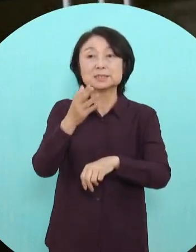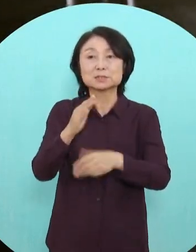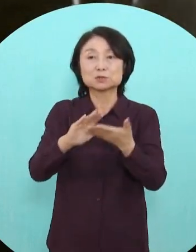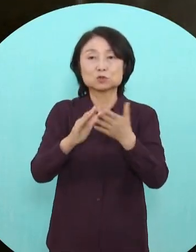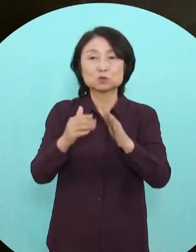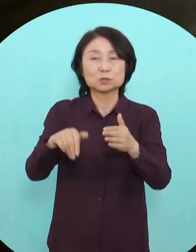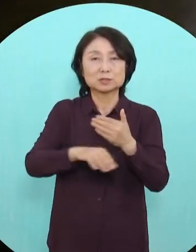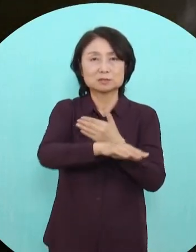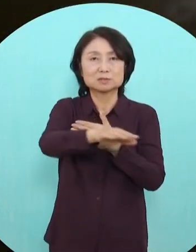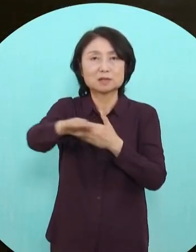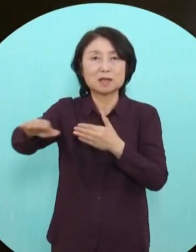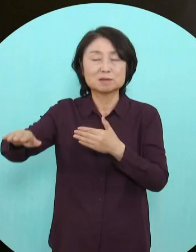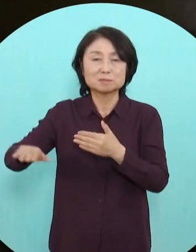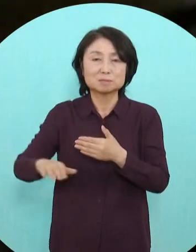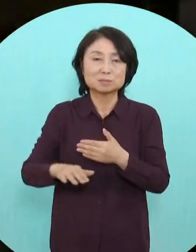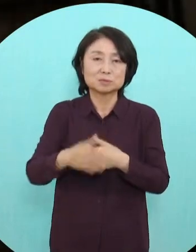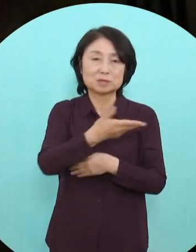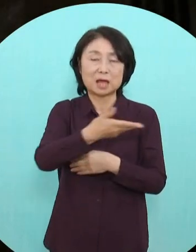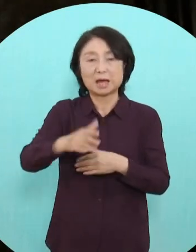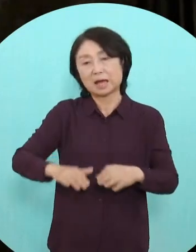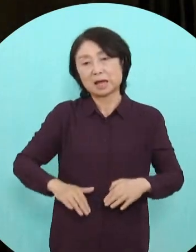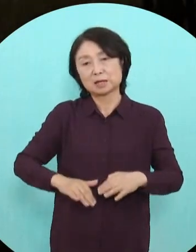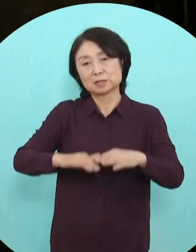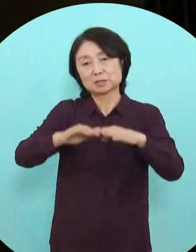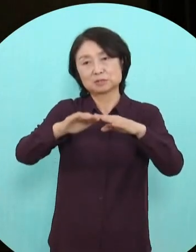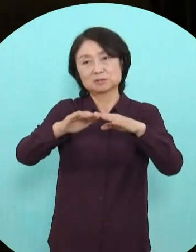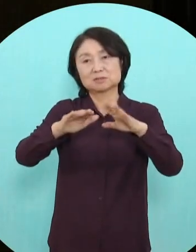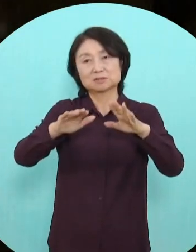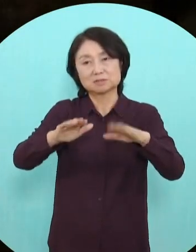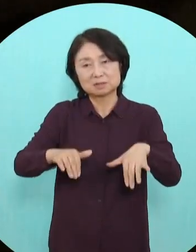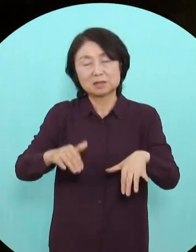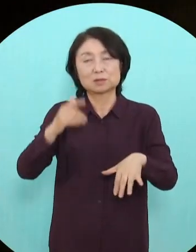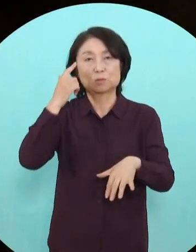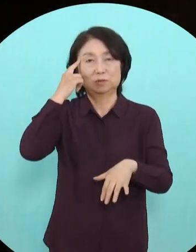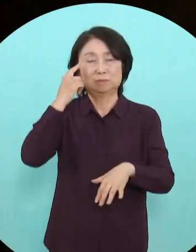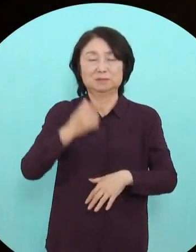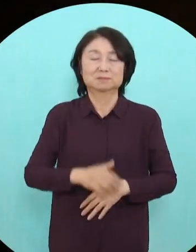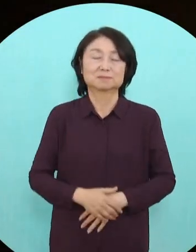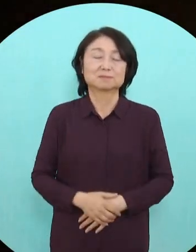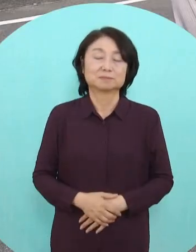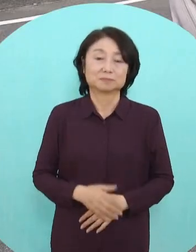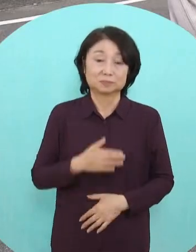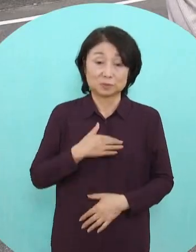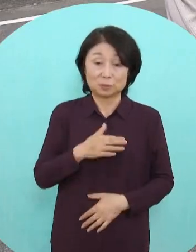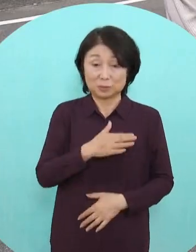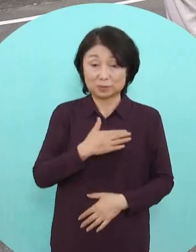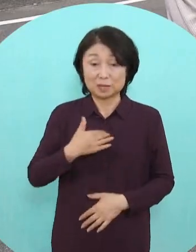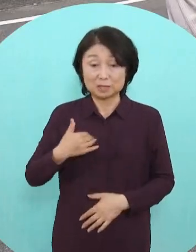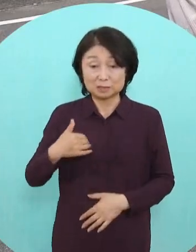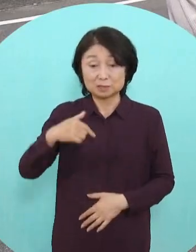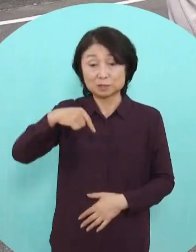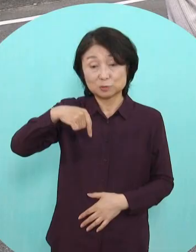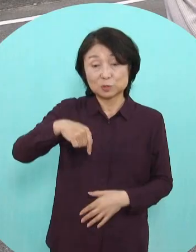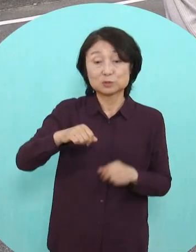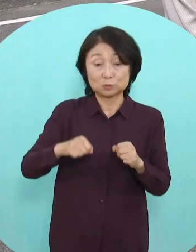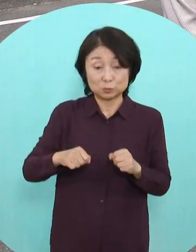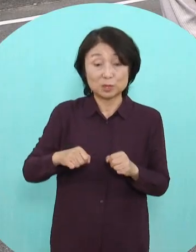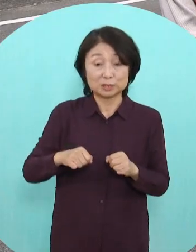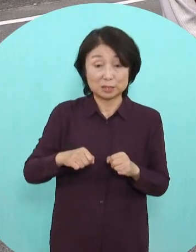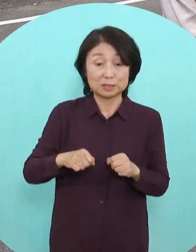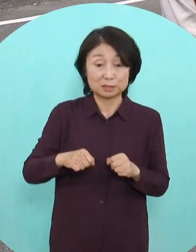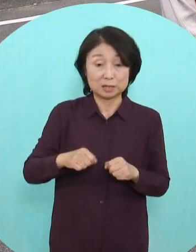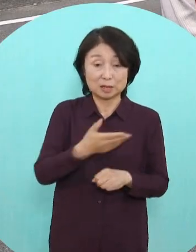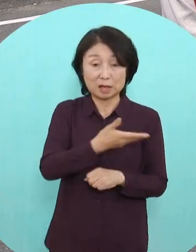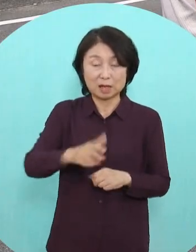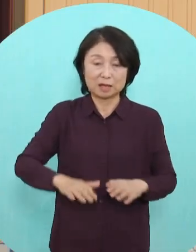ね、町内全体が冠水し始めたんじゃないかというふうに思っております。 じゃあ私たちが今いるこの辺りも